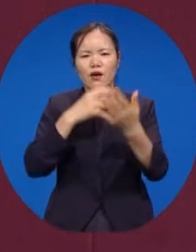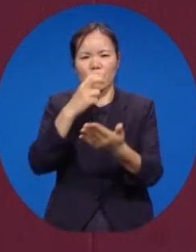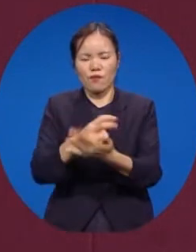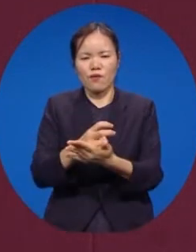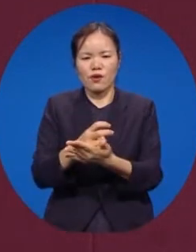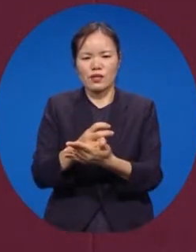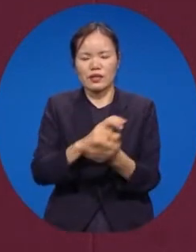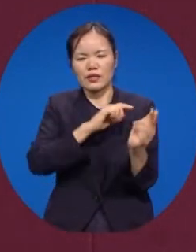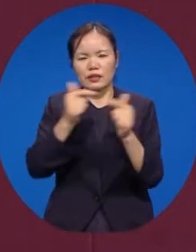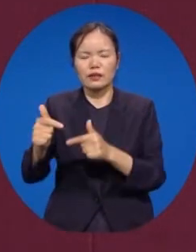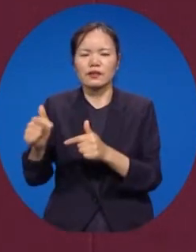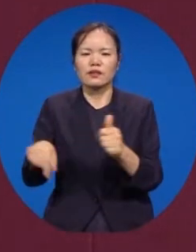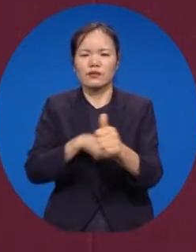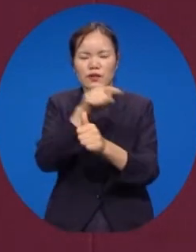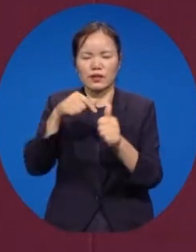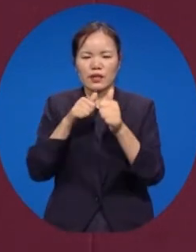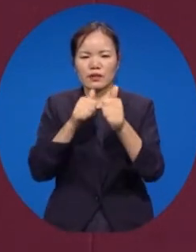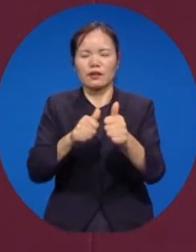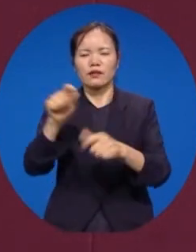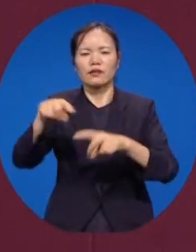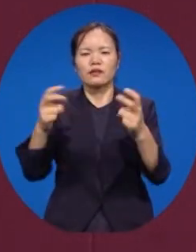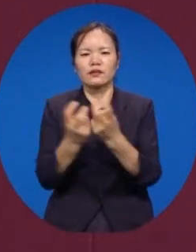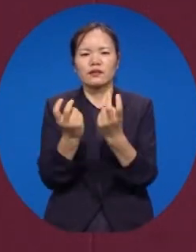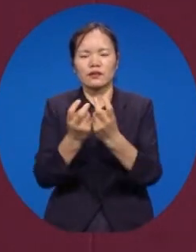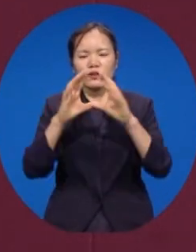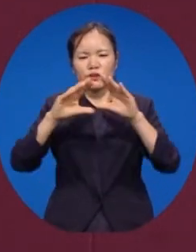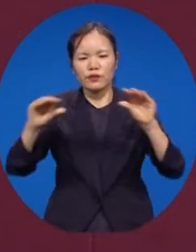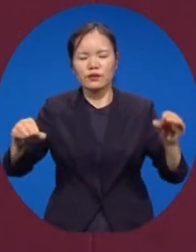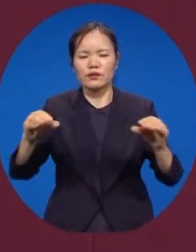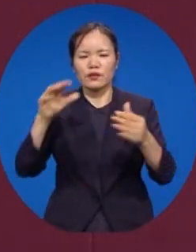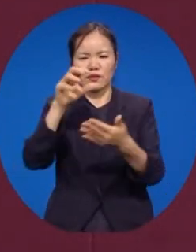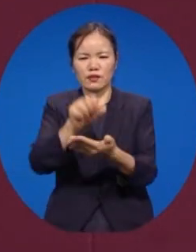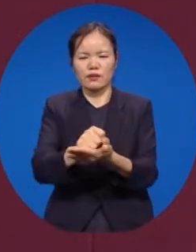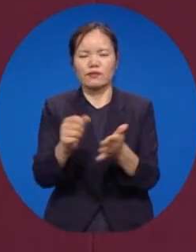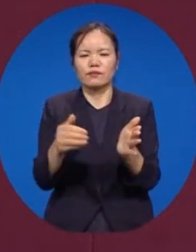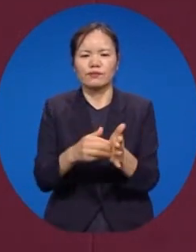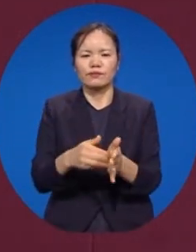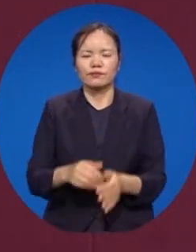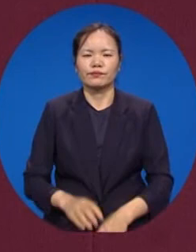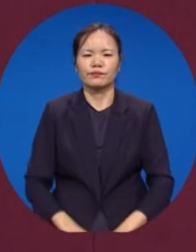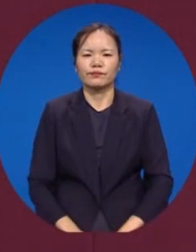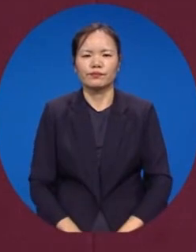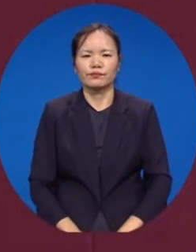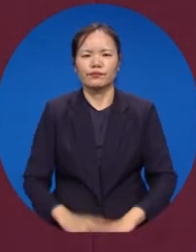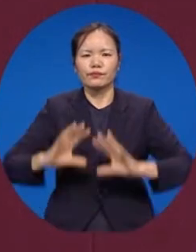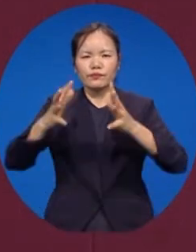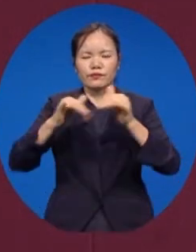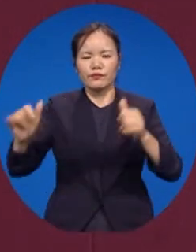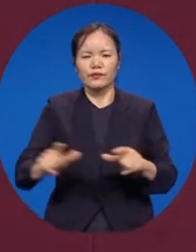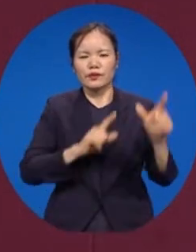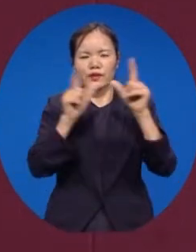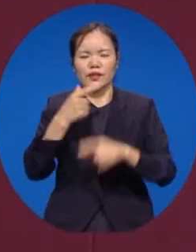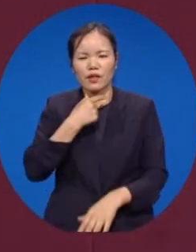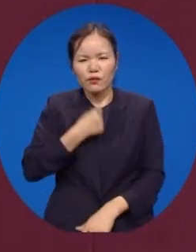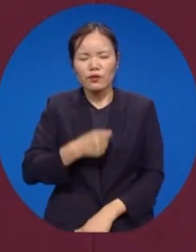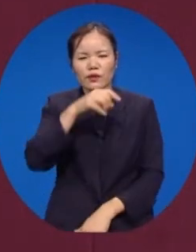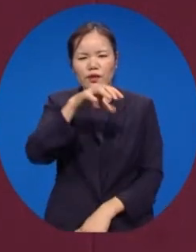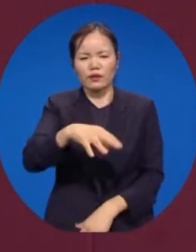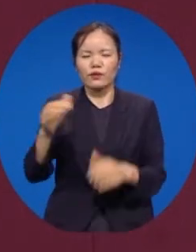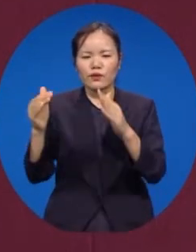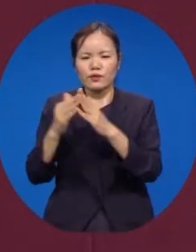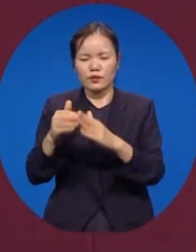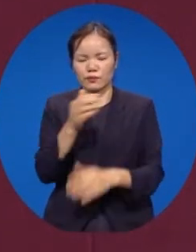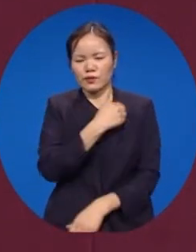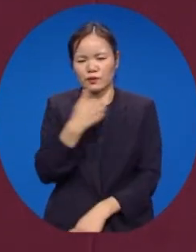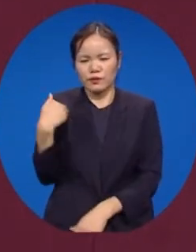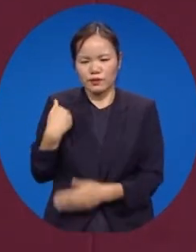거시경제 상황에 따른 정책의 유연성을 확보하겠습니다. 국민이 살고자 하는 곳에 주택을